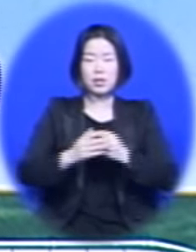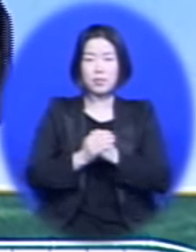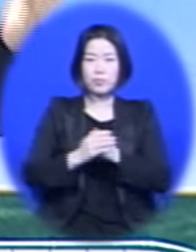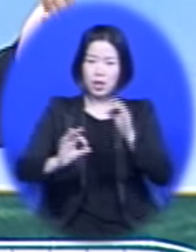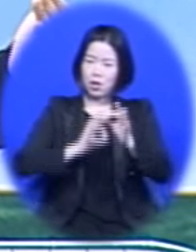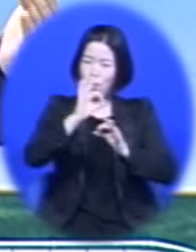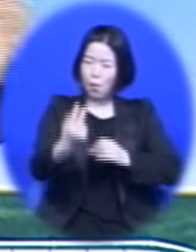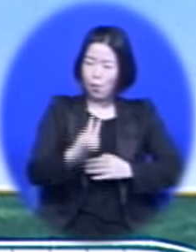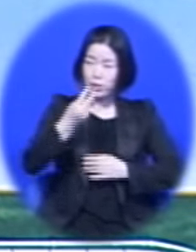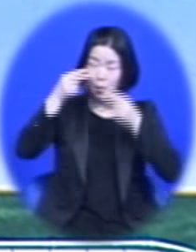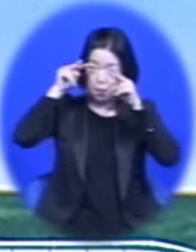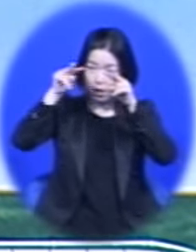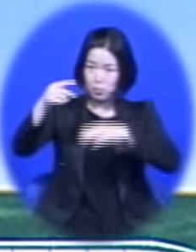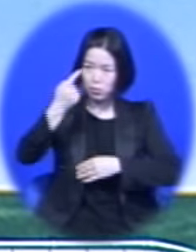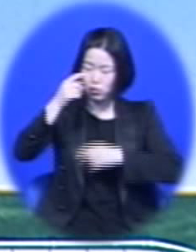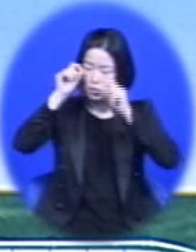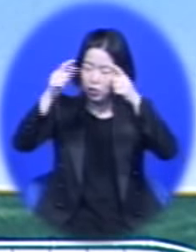영생을 바라보는 눈을 열어주시기